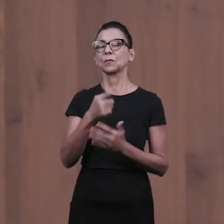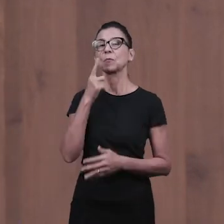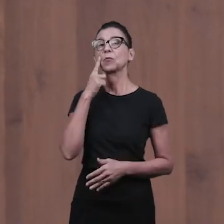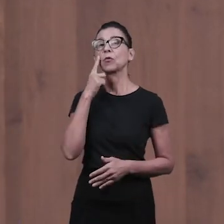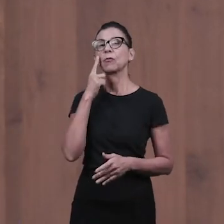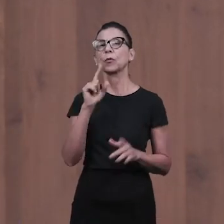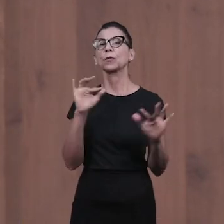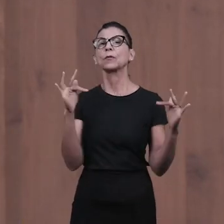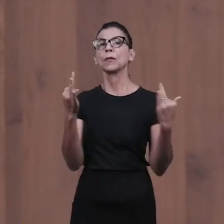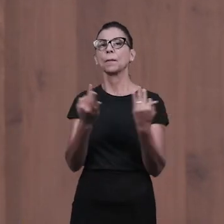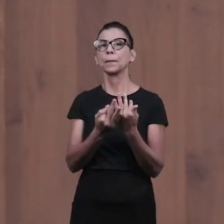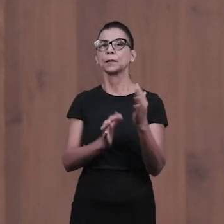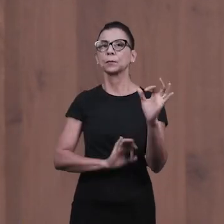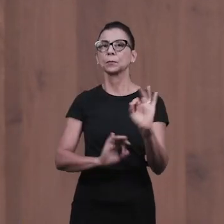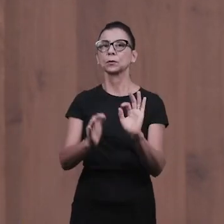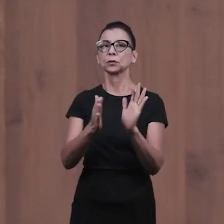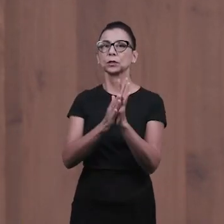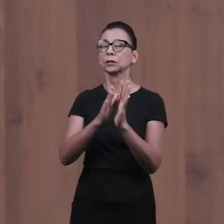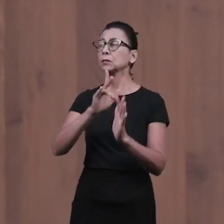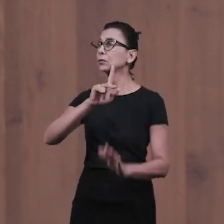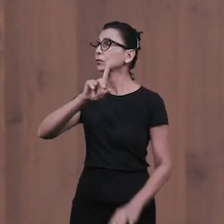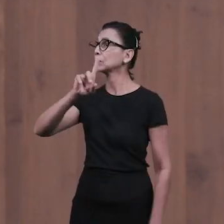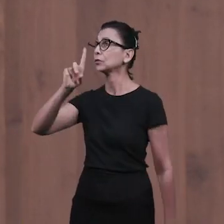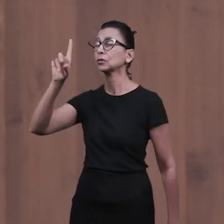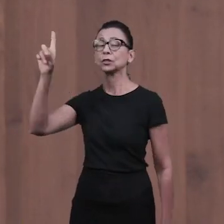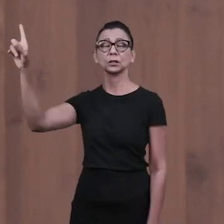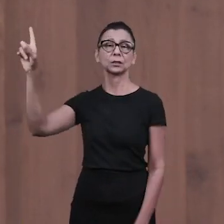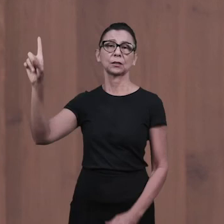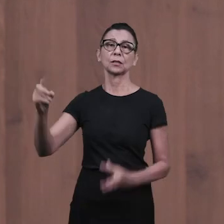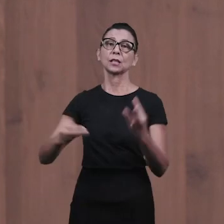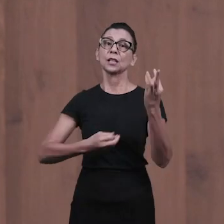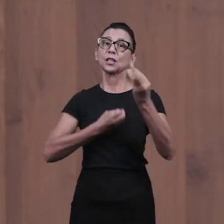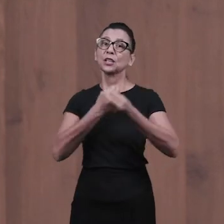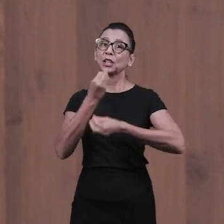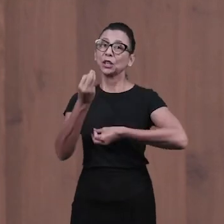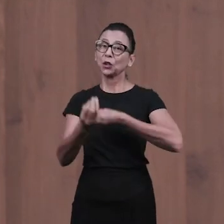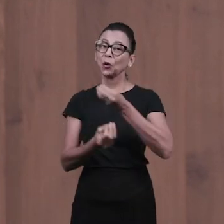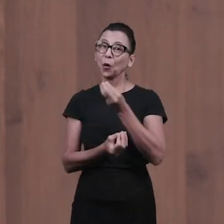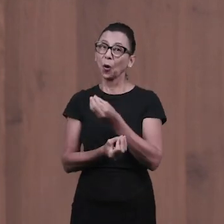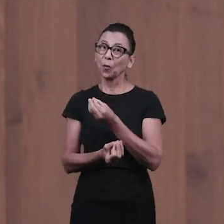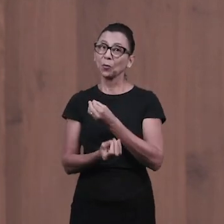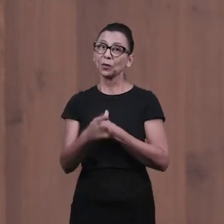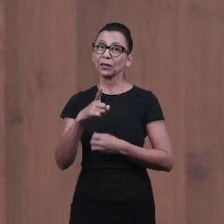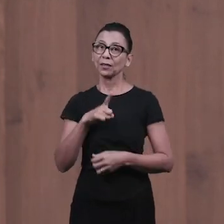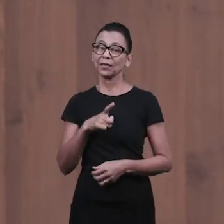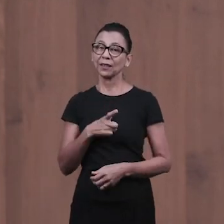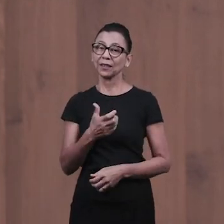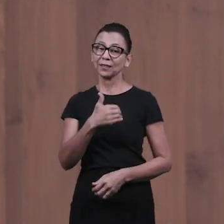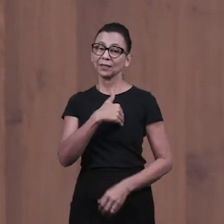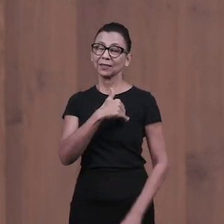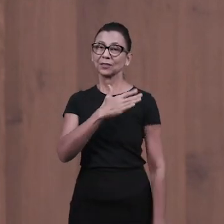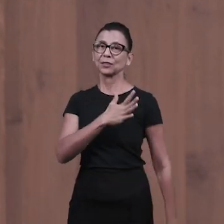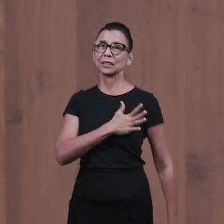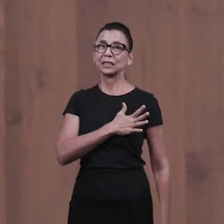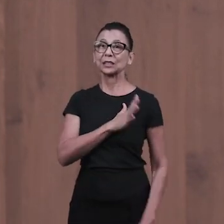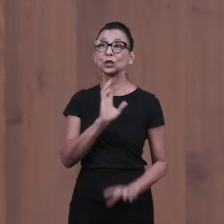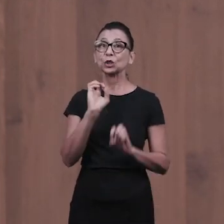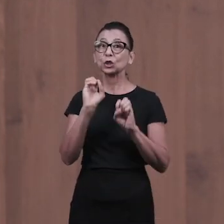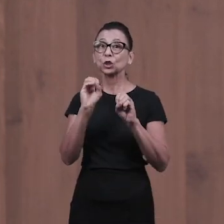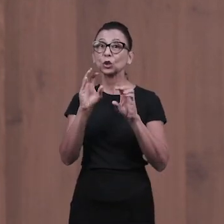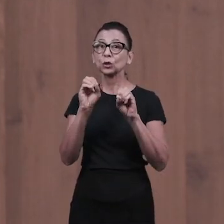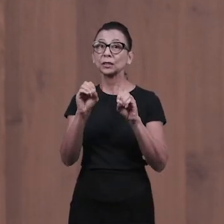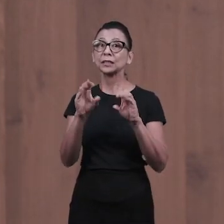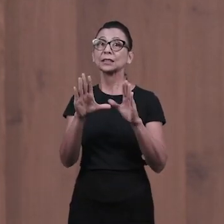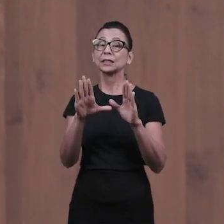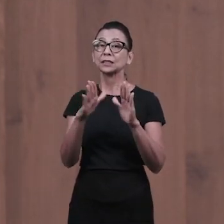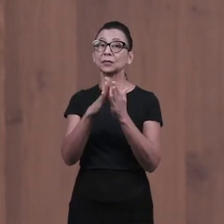famille, c'est un projet de Dieu. Et comment nous devons garder dans notre cœur tous les enseignements de la Bible sur